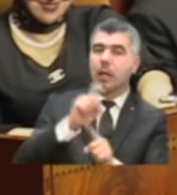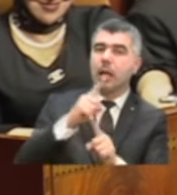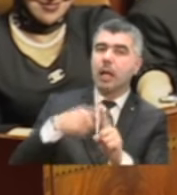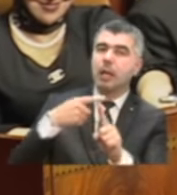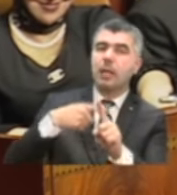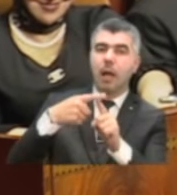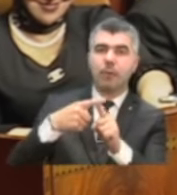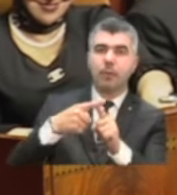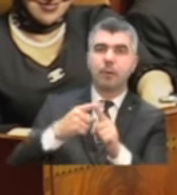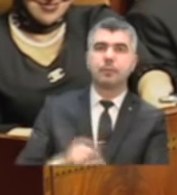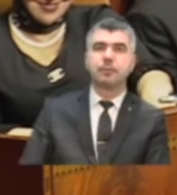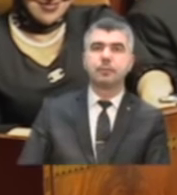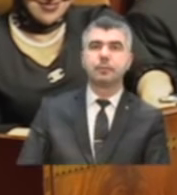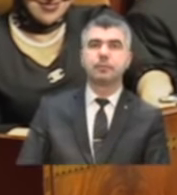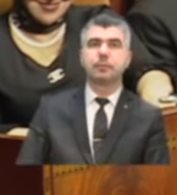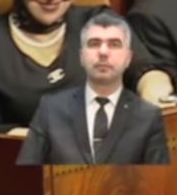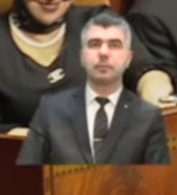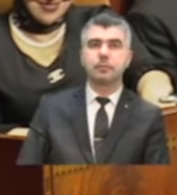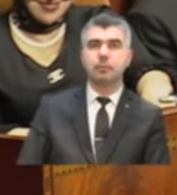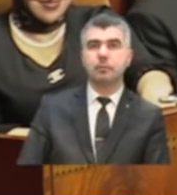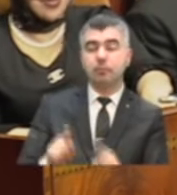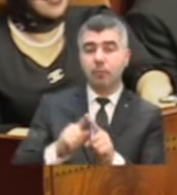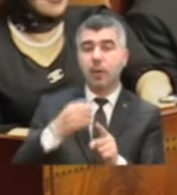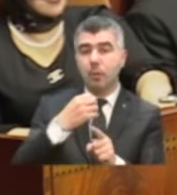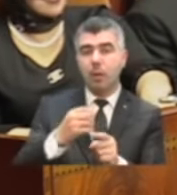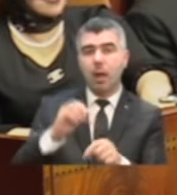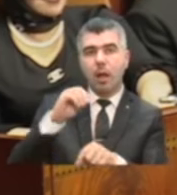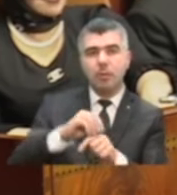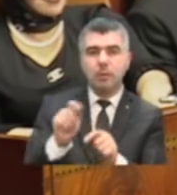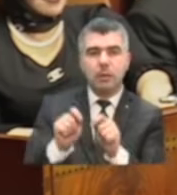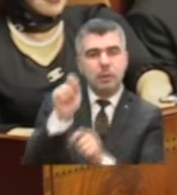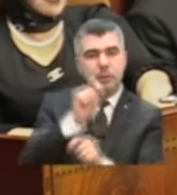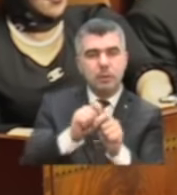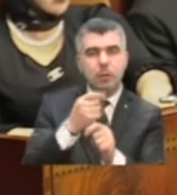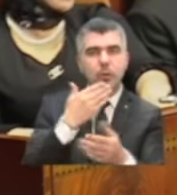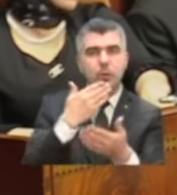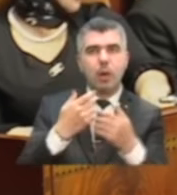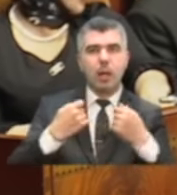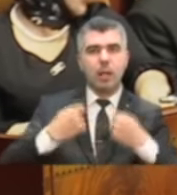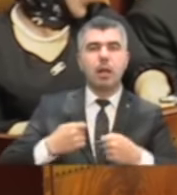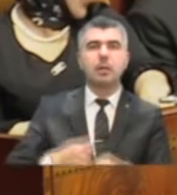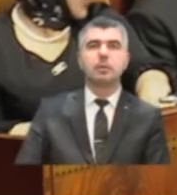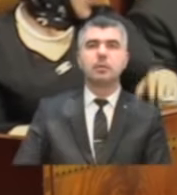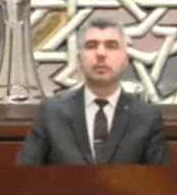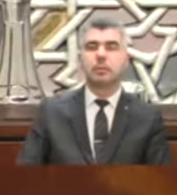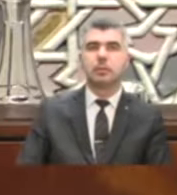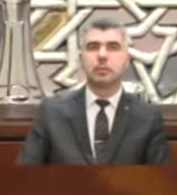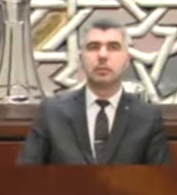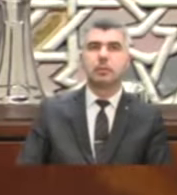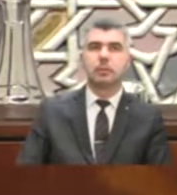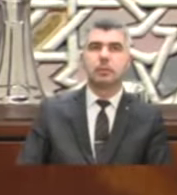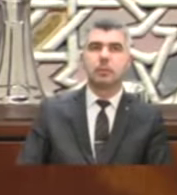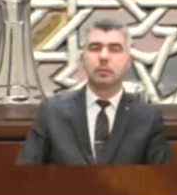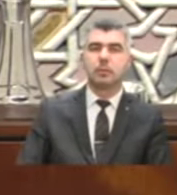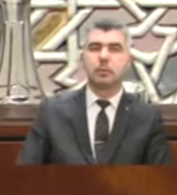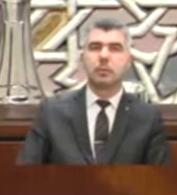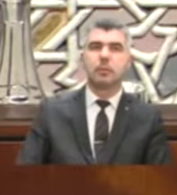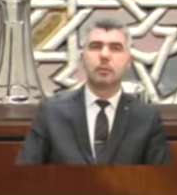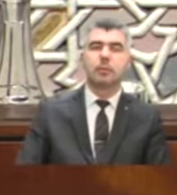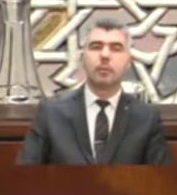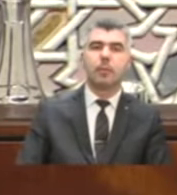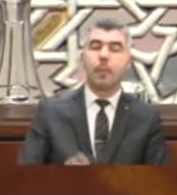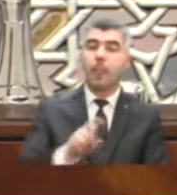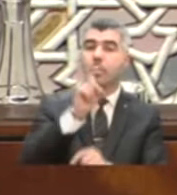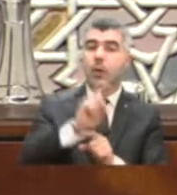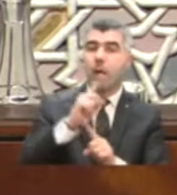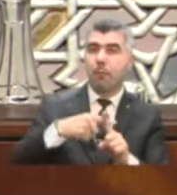عنديش يعني كيف كنشوف ان الامور ستتعالج. وشكرا سيد الرئيس. شكرا سيد نائب سي شنتوف. هل